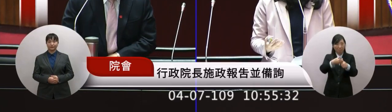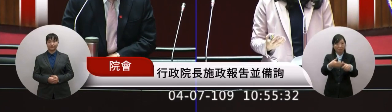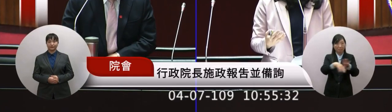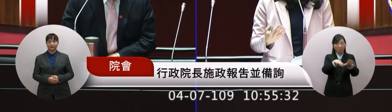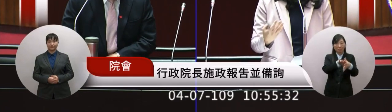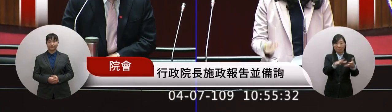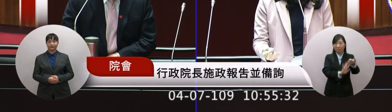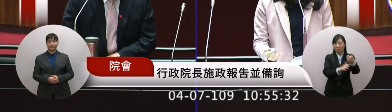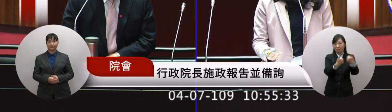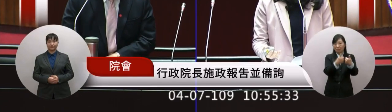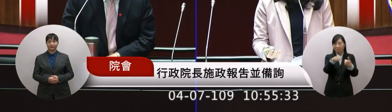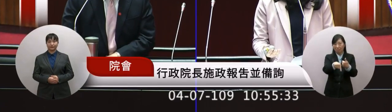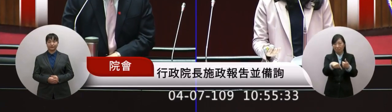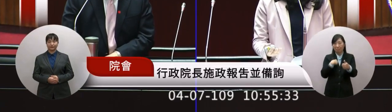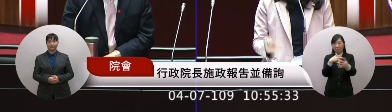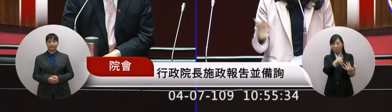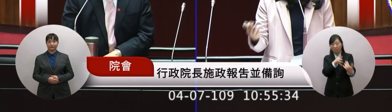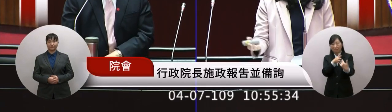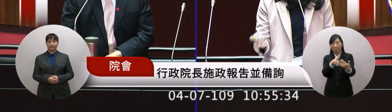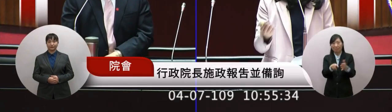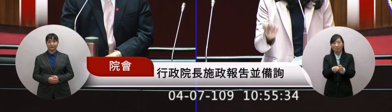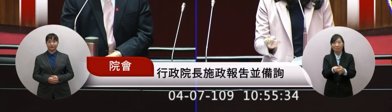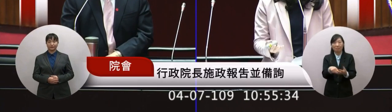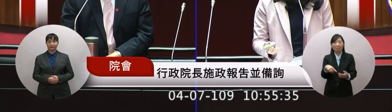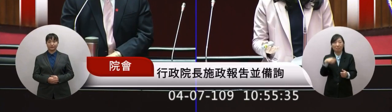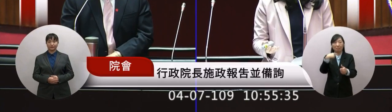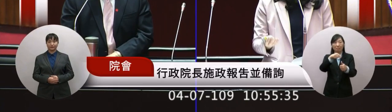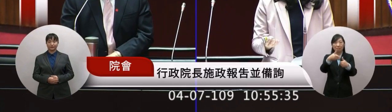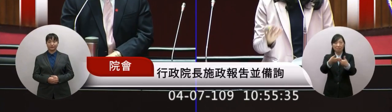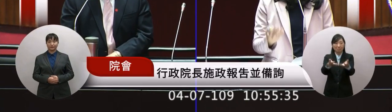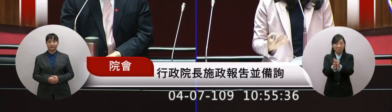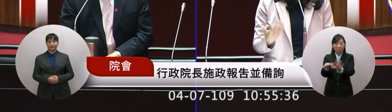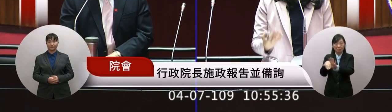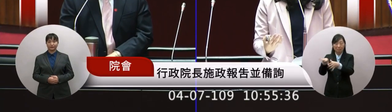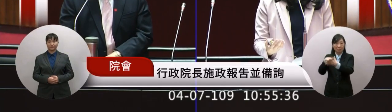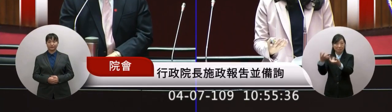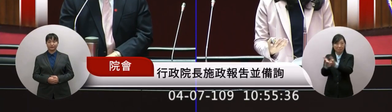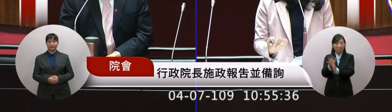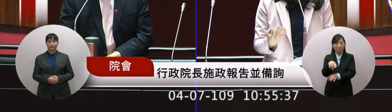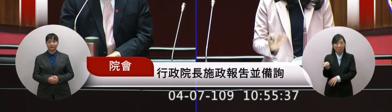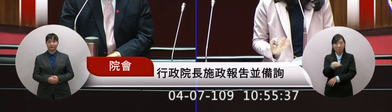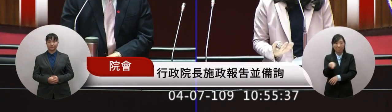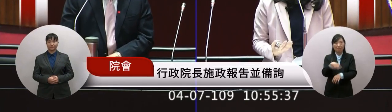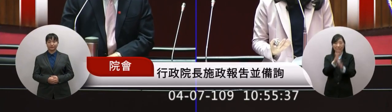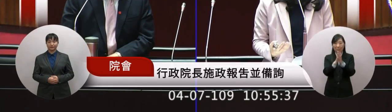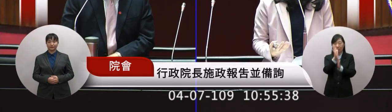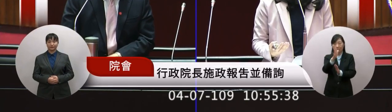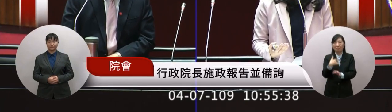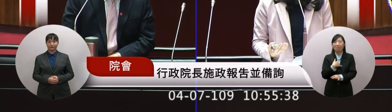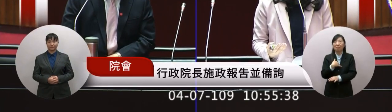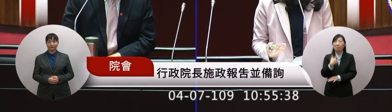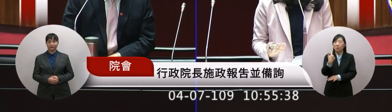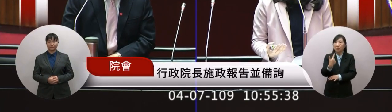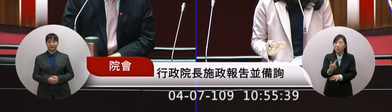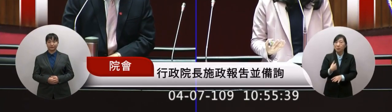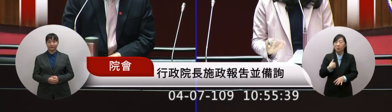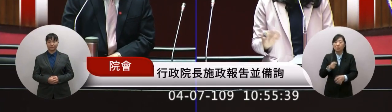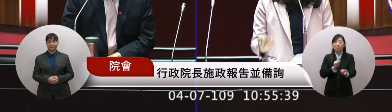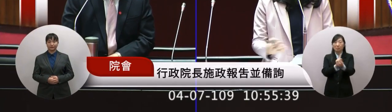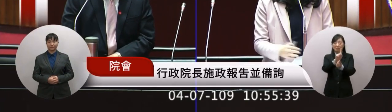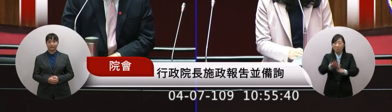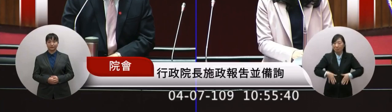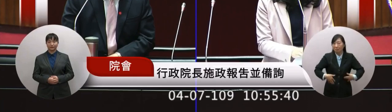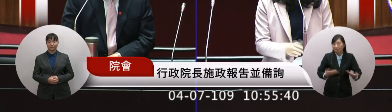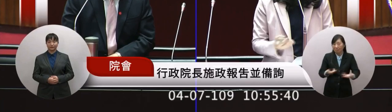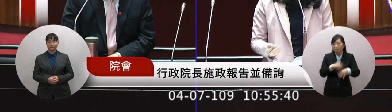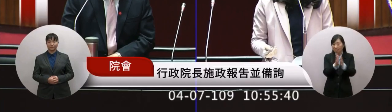员会，那我们在质询的过程当中，包含教育部跟文化部，其实他们都有运用到所谓的以缓济急这样的一个预算。那我们